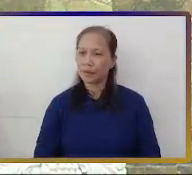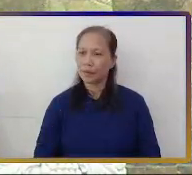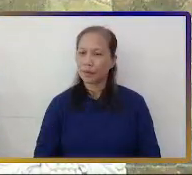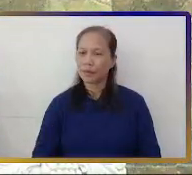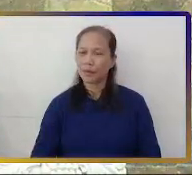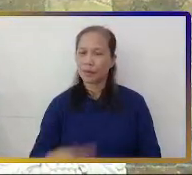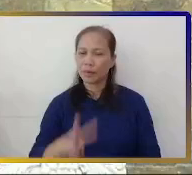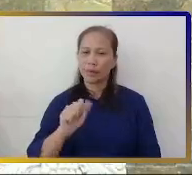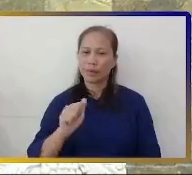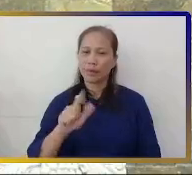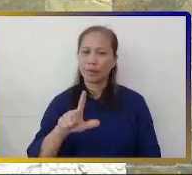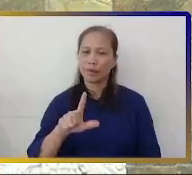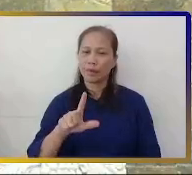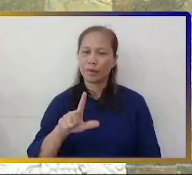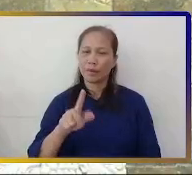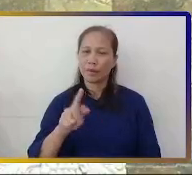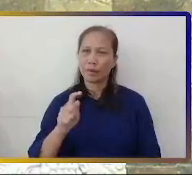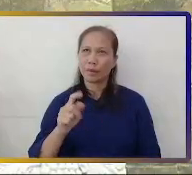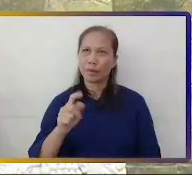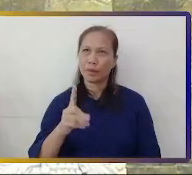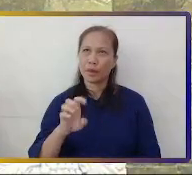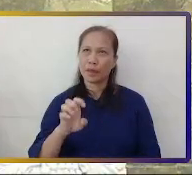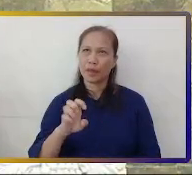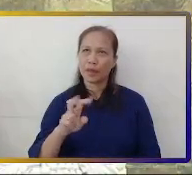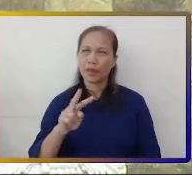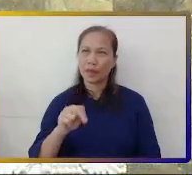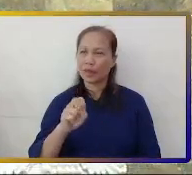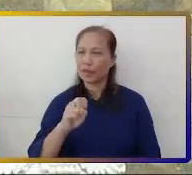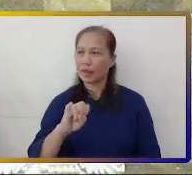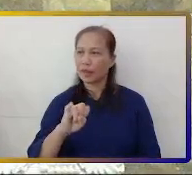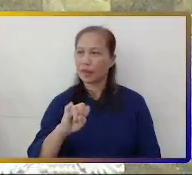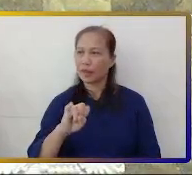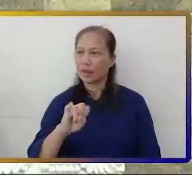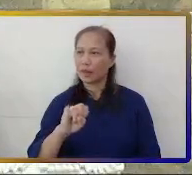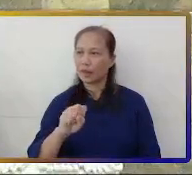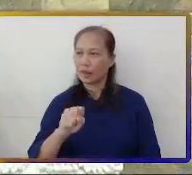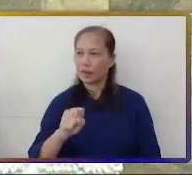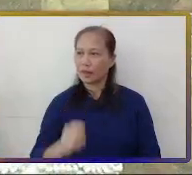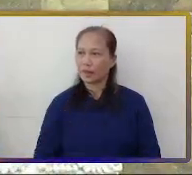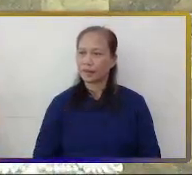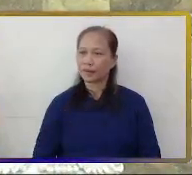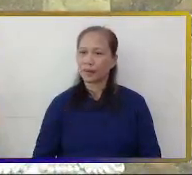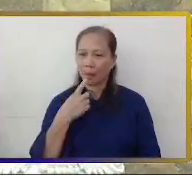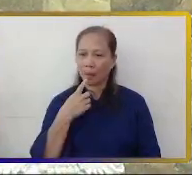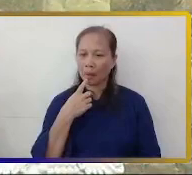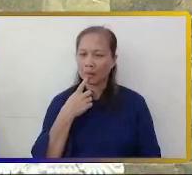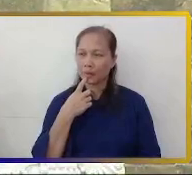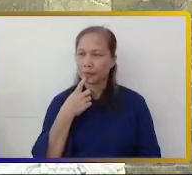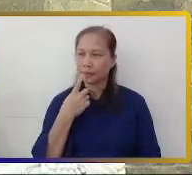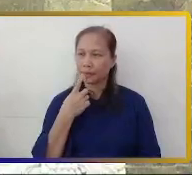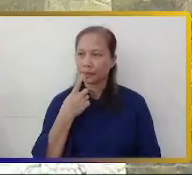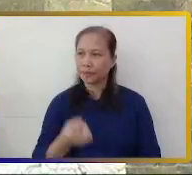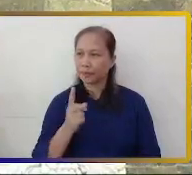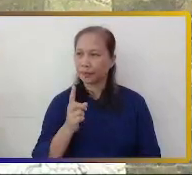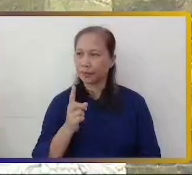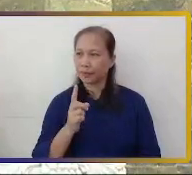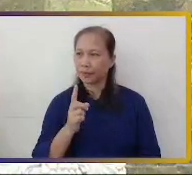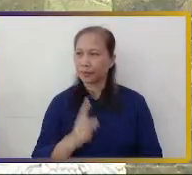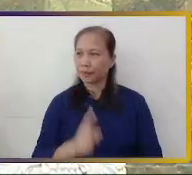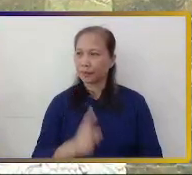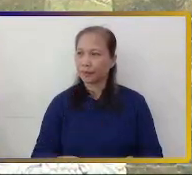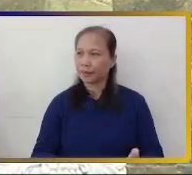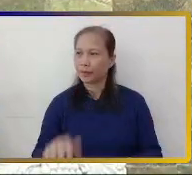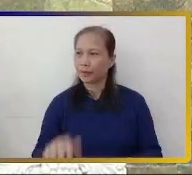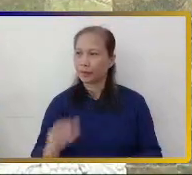waldenses mga kapatid ay Ah medyo mababa ang details na mababanggit ko po sa inyo dito kaya siguro ay